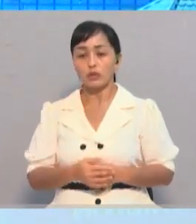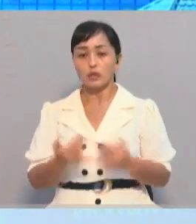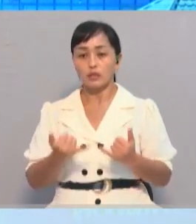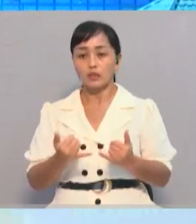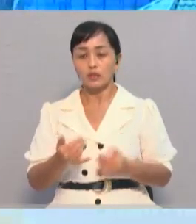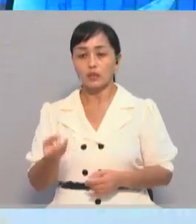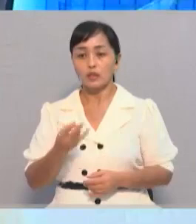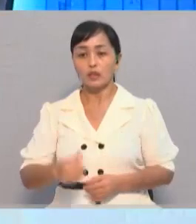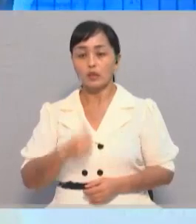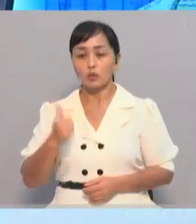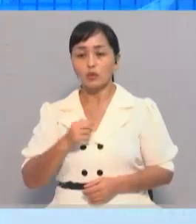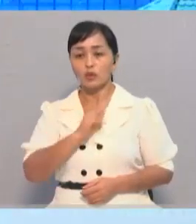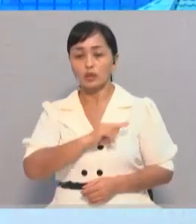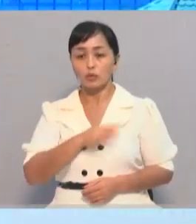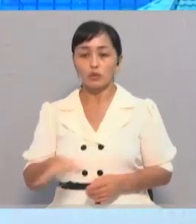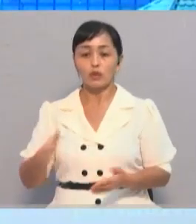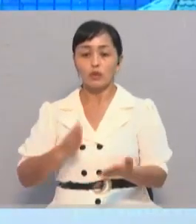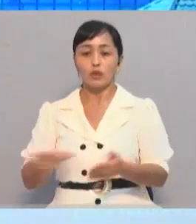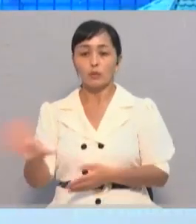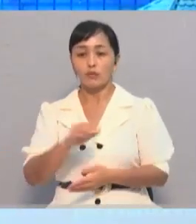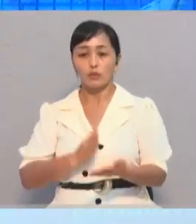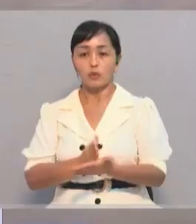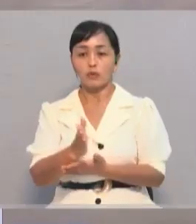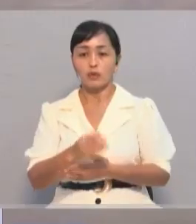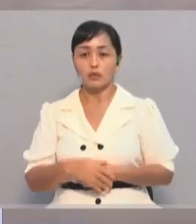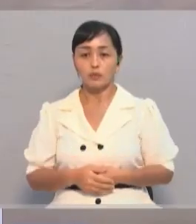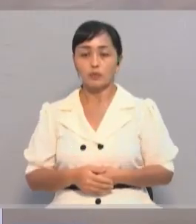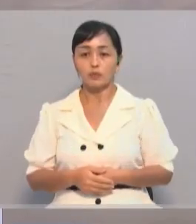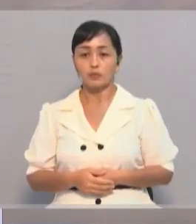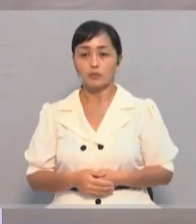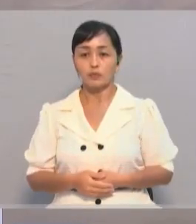усилить работу по всем направлениям.